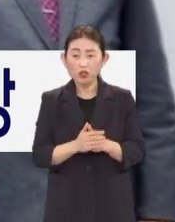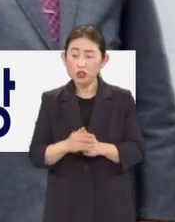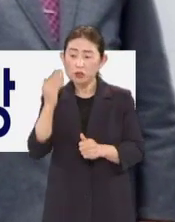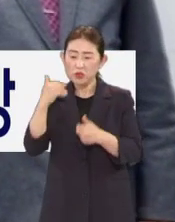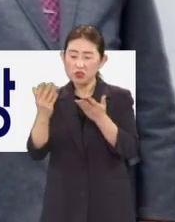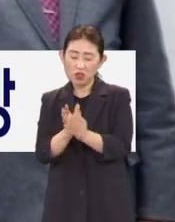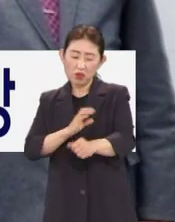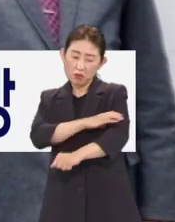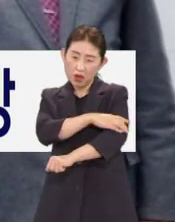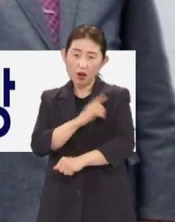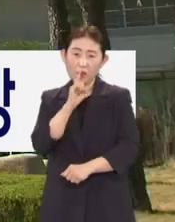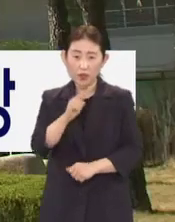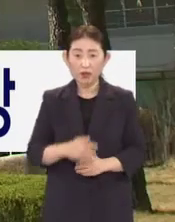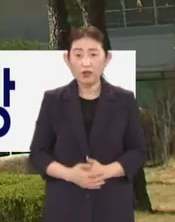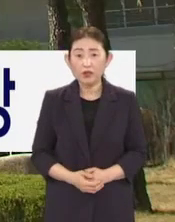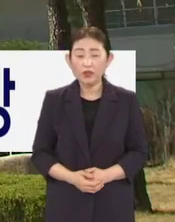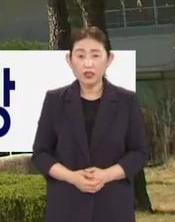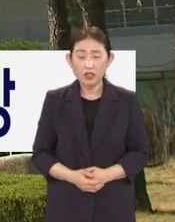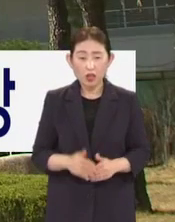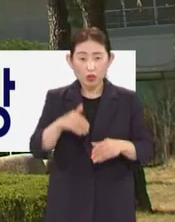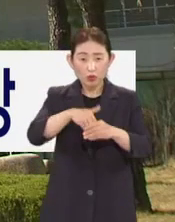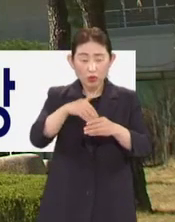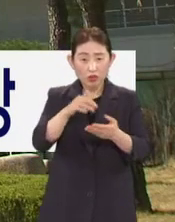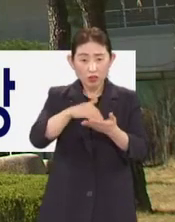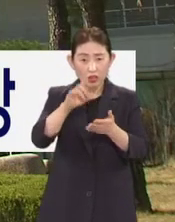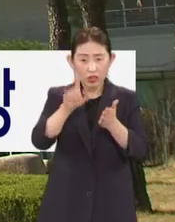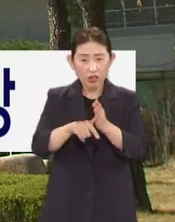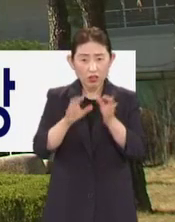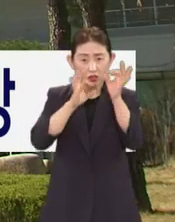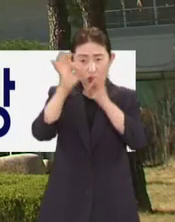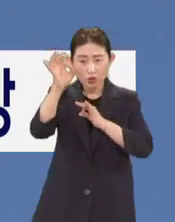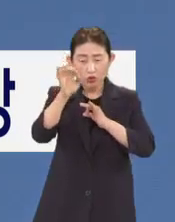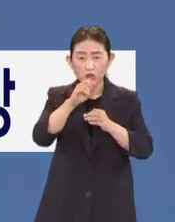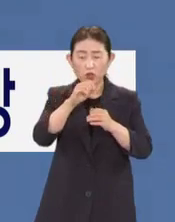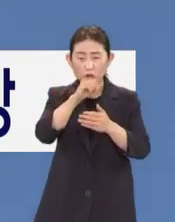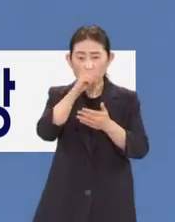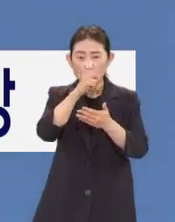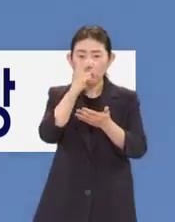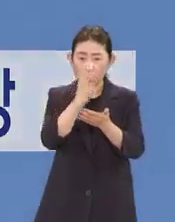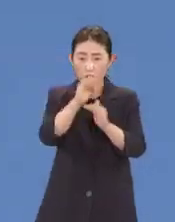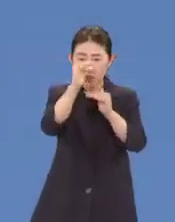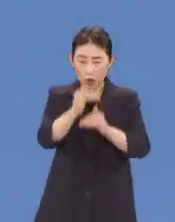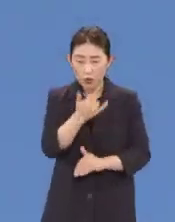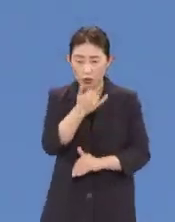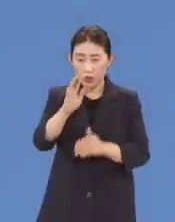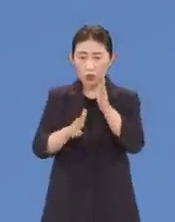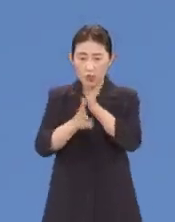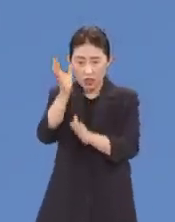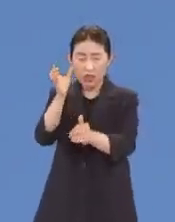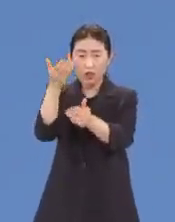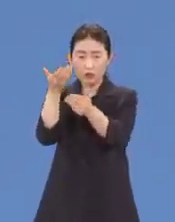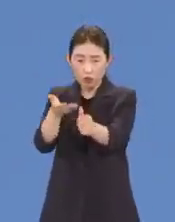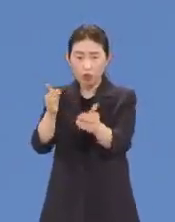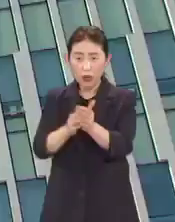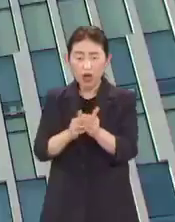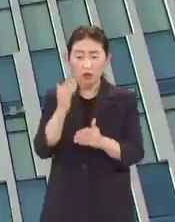횡포라고 주장했습니다 또 개표 과정에서 중대한 하자가 있는 주례를 끝내 세종시로 이송했다며